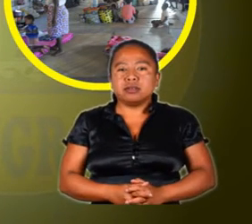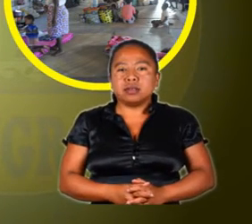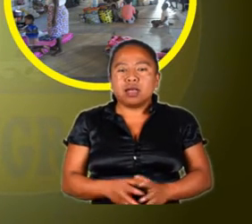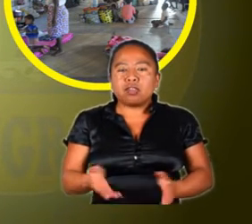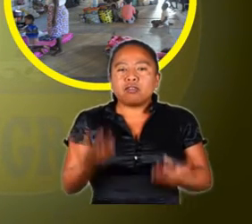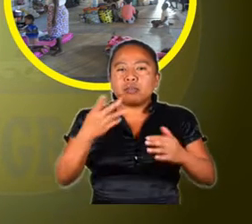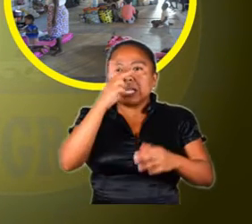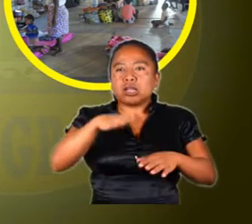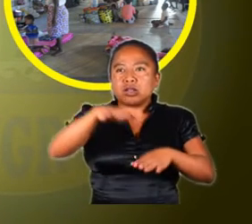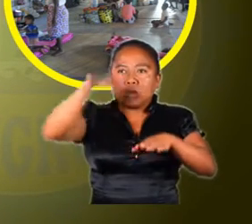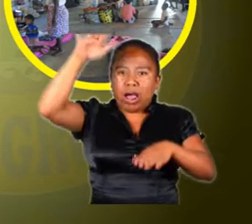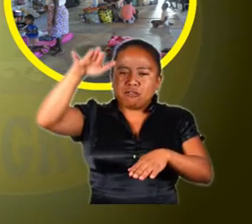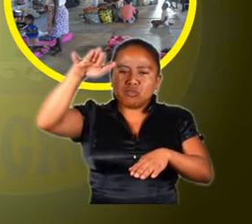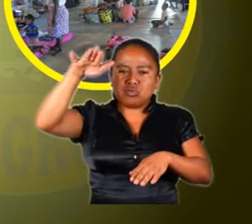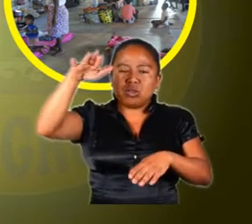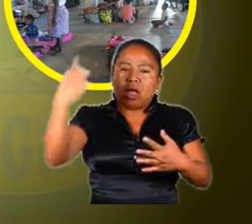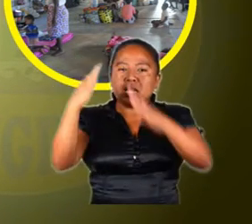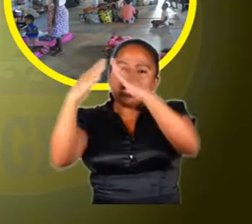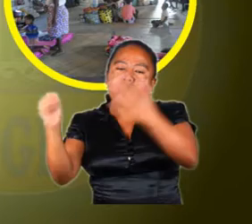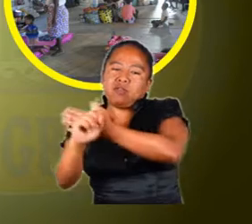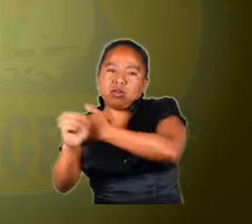na manatona tompo fialofana.